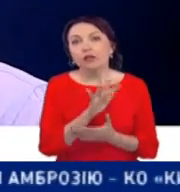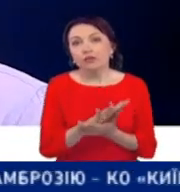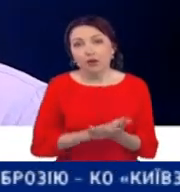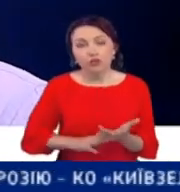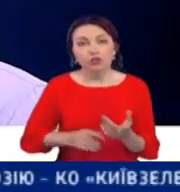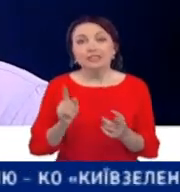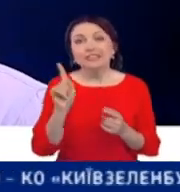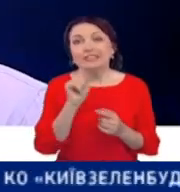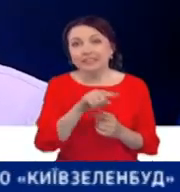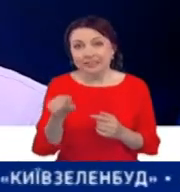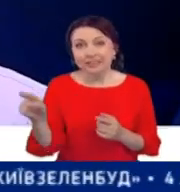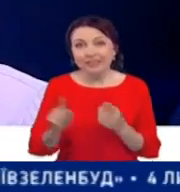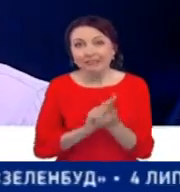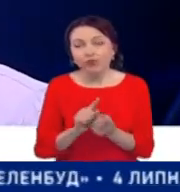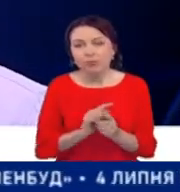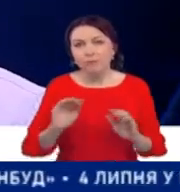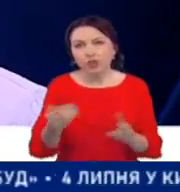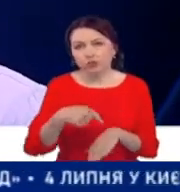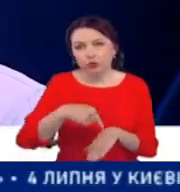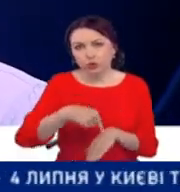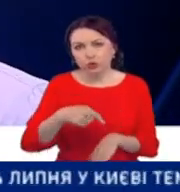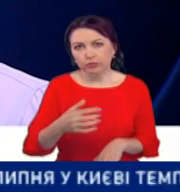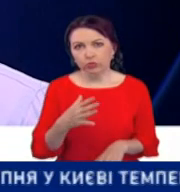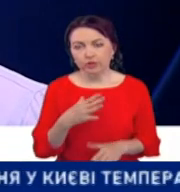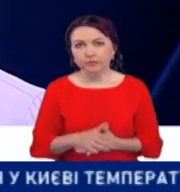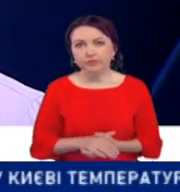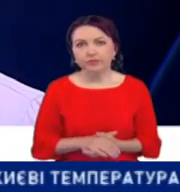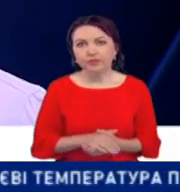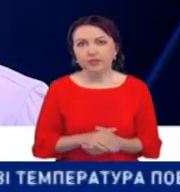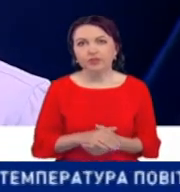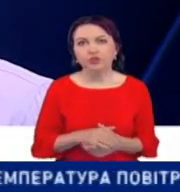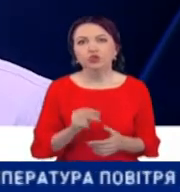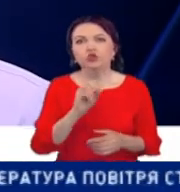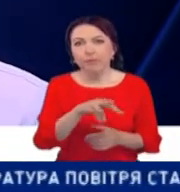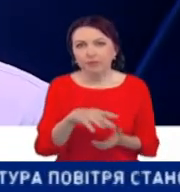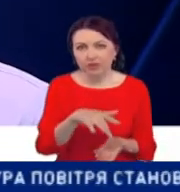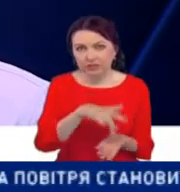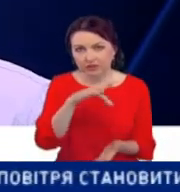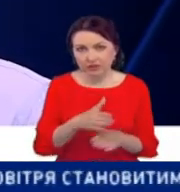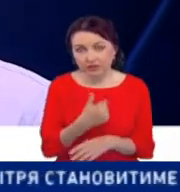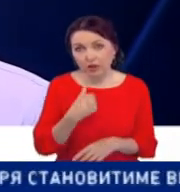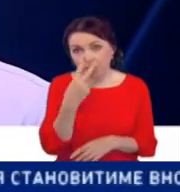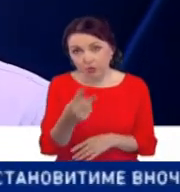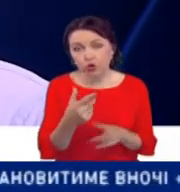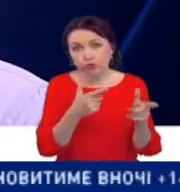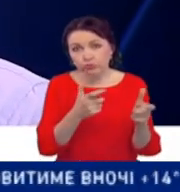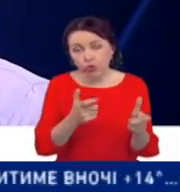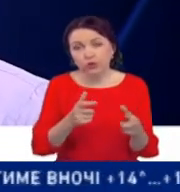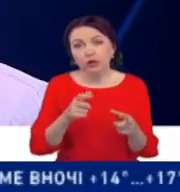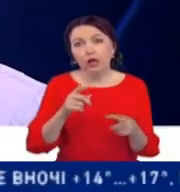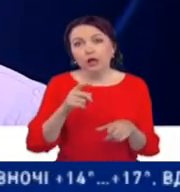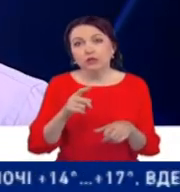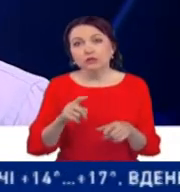мене менш відчутні були, ніж та сама децентралізація. Тому що я бачив Збройні сили, я бачив